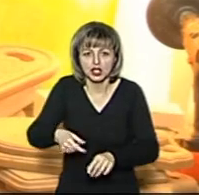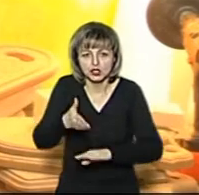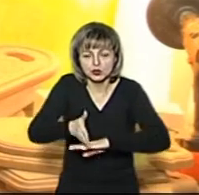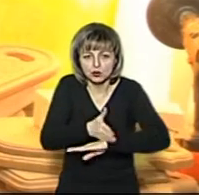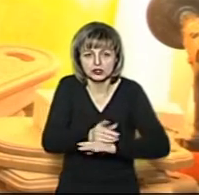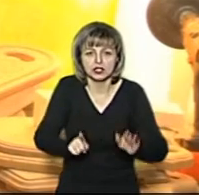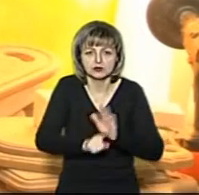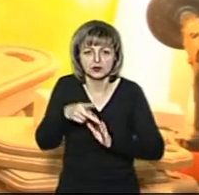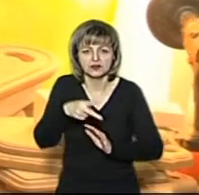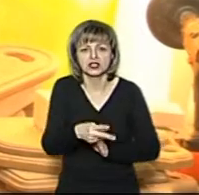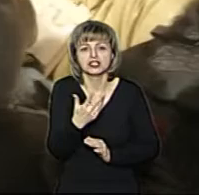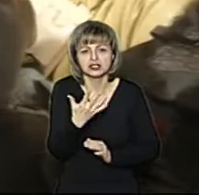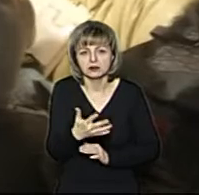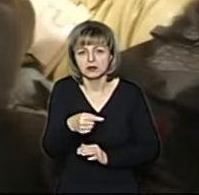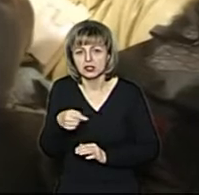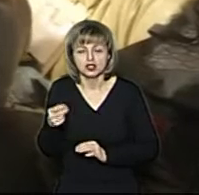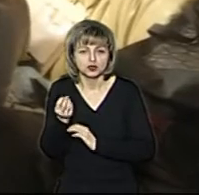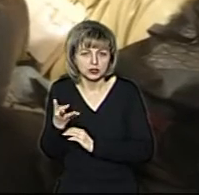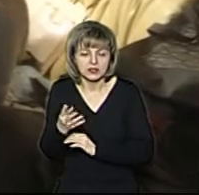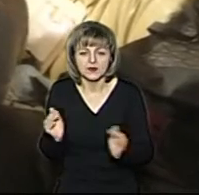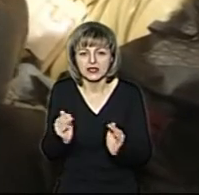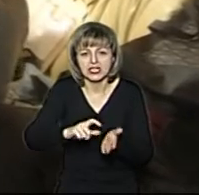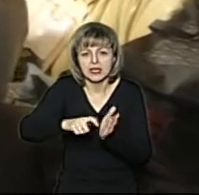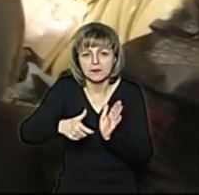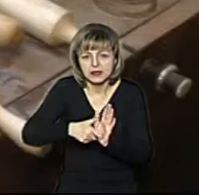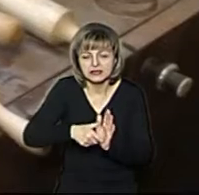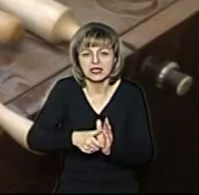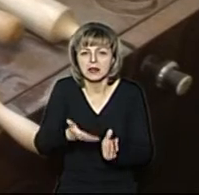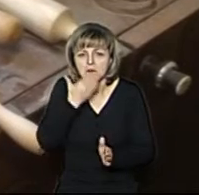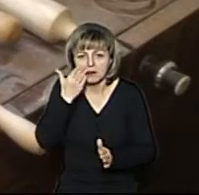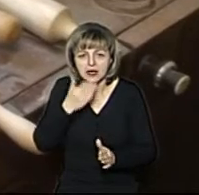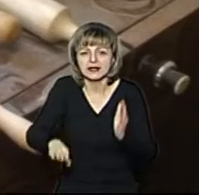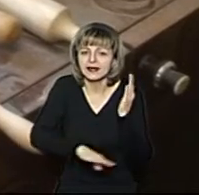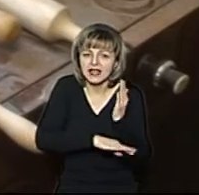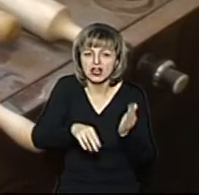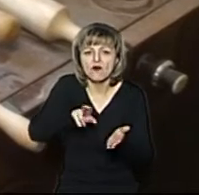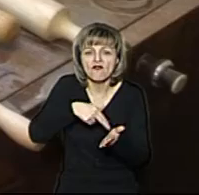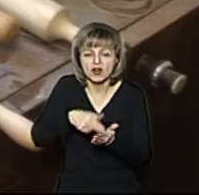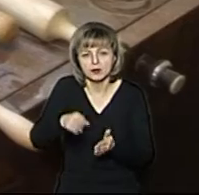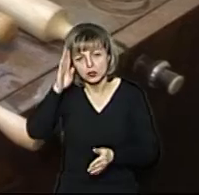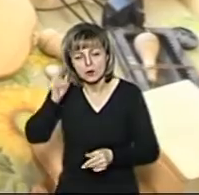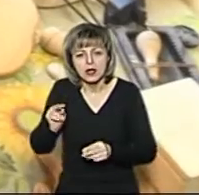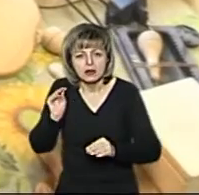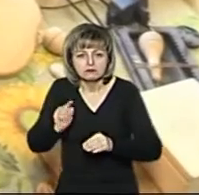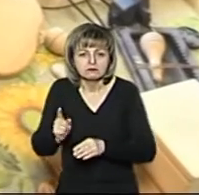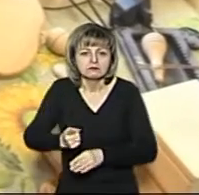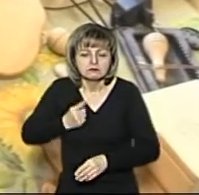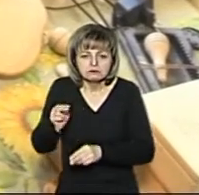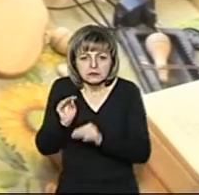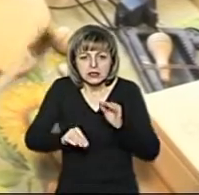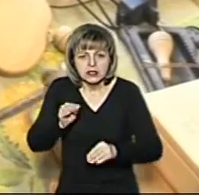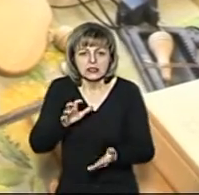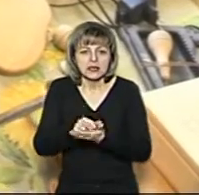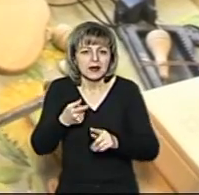по 2014 по Майдан. У невеликій майстерні пахне деревом і фарбою. Тут Юрій Жук майструє. Займатися цим